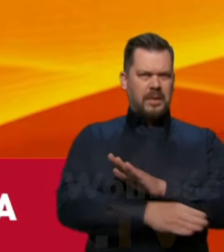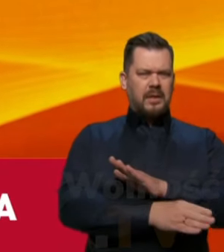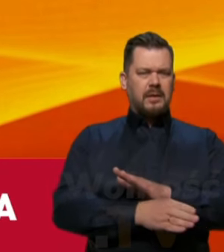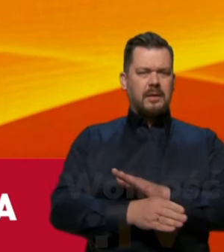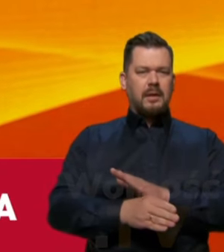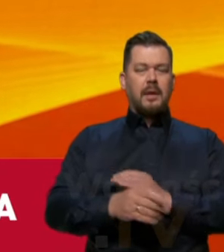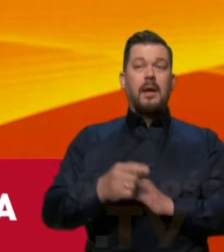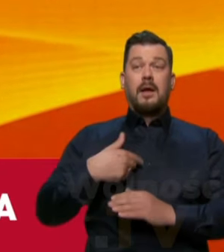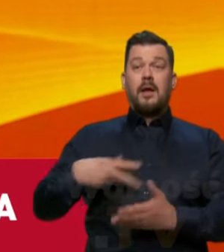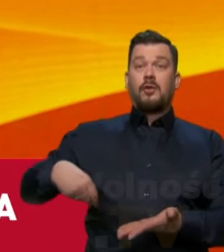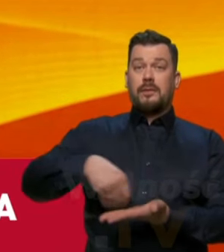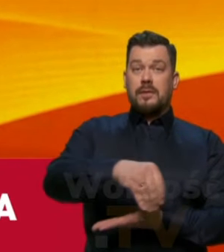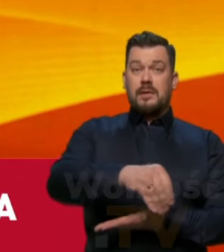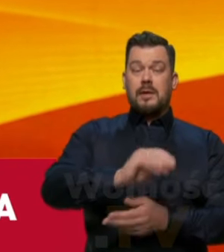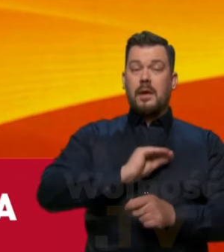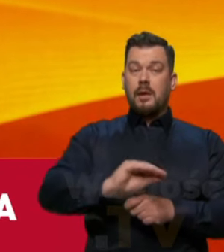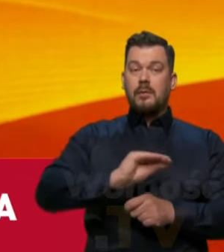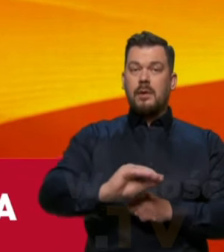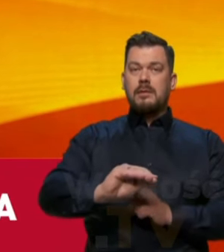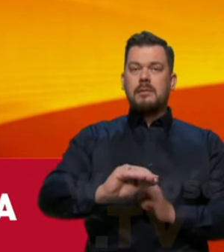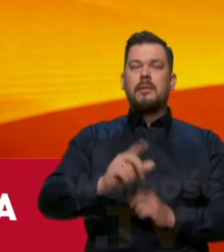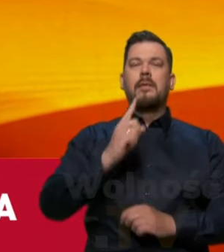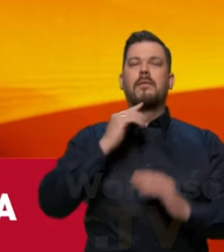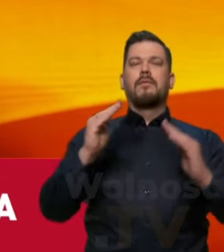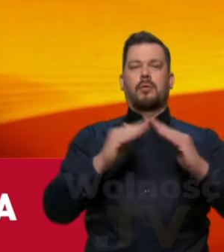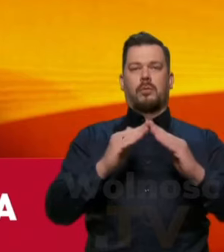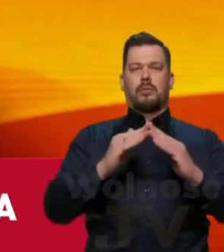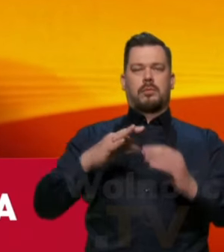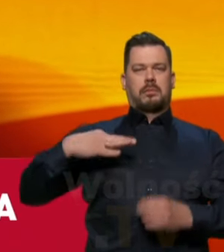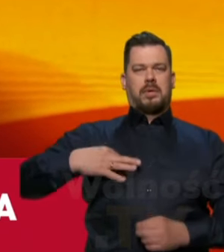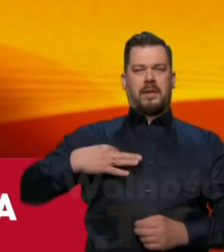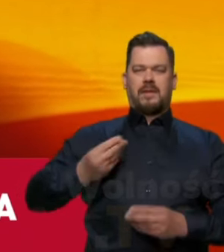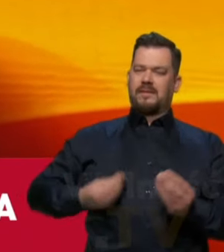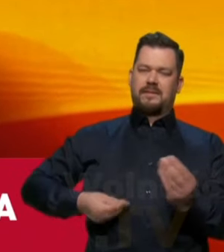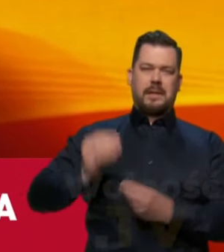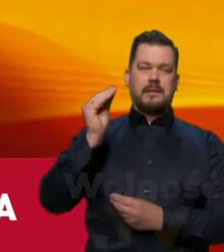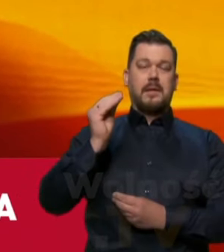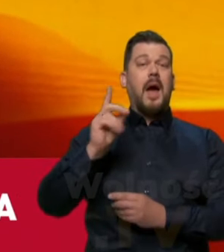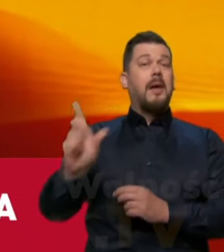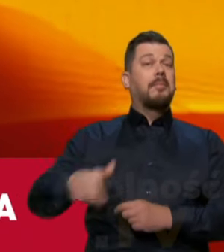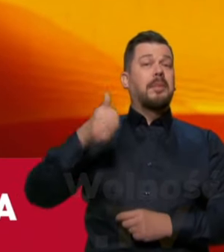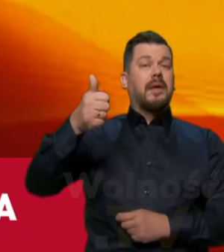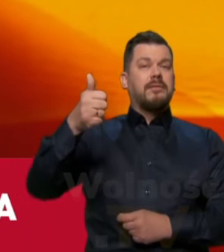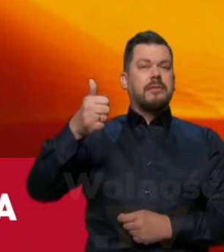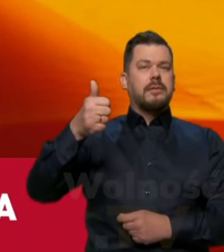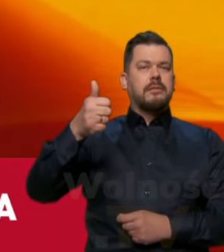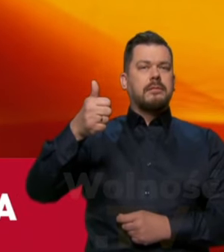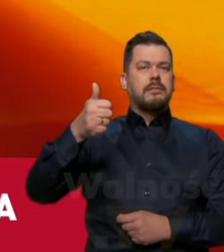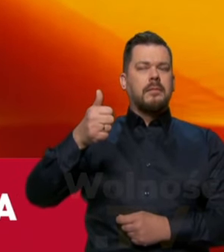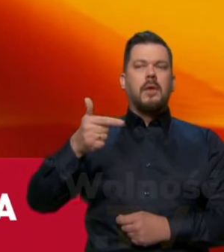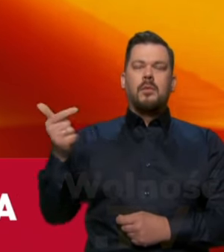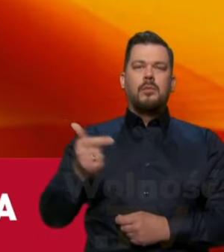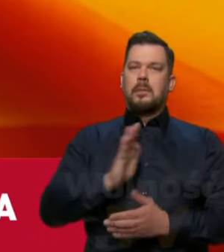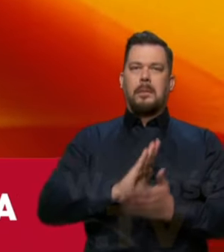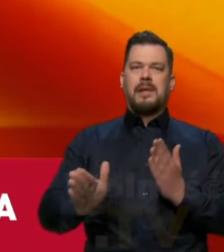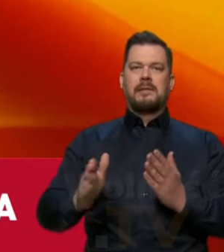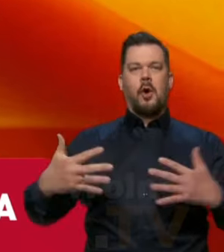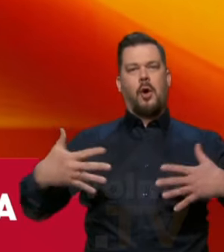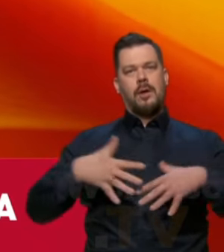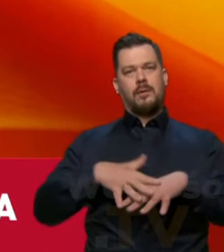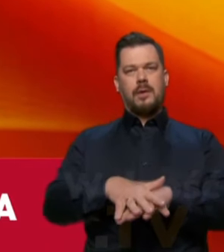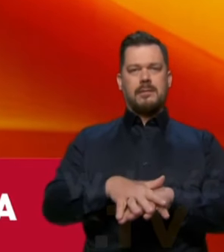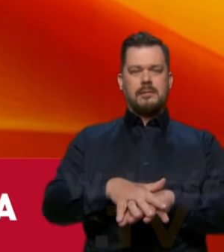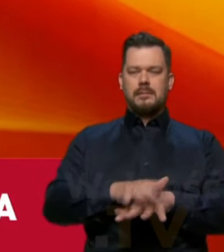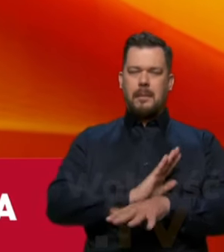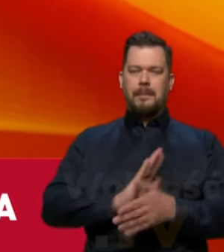Będę finansował edukację przede wszystkim domową i prywatną, ale przede wszystkim taką, gdzie nie ma koedukacji.